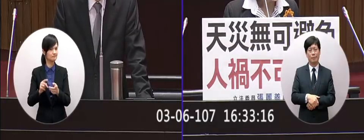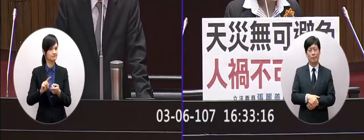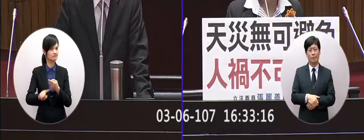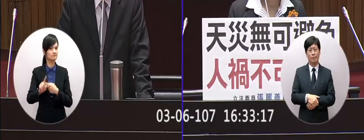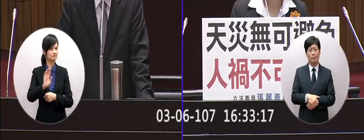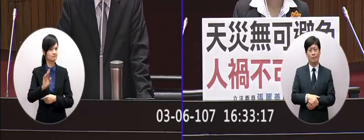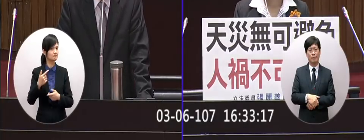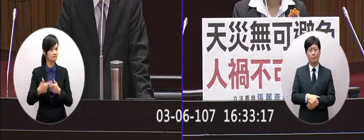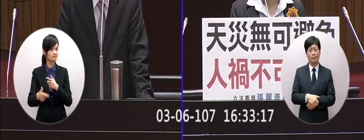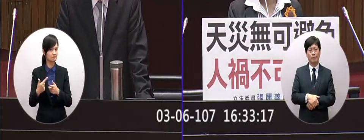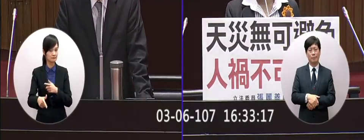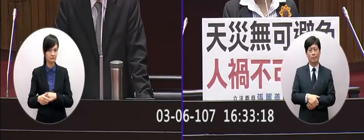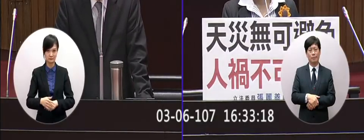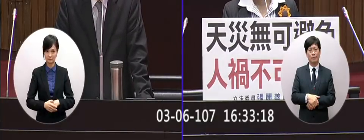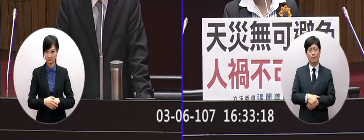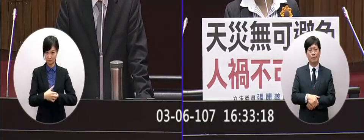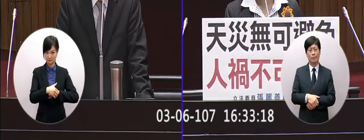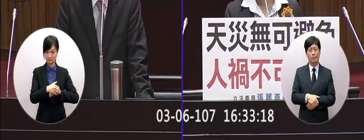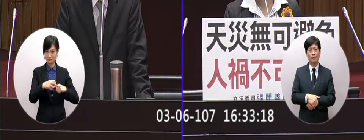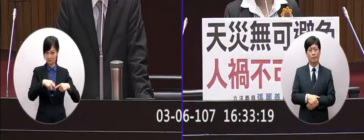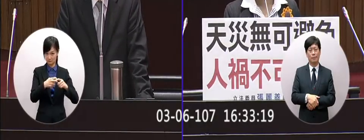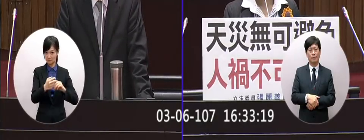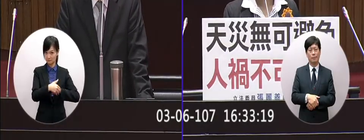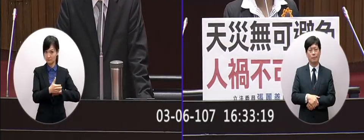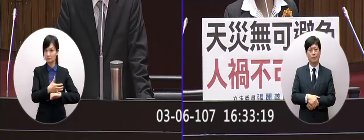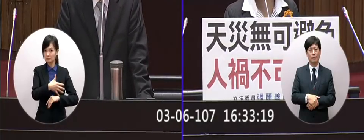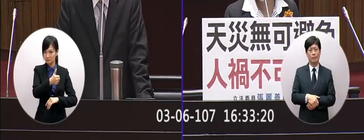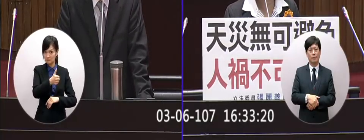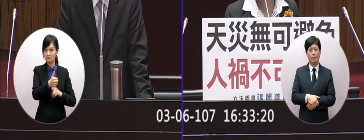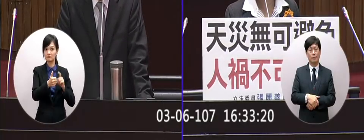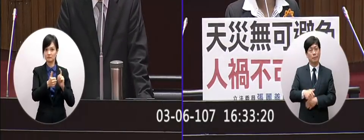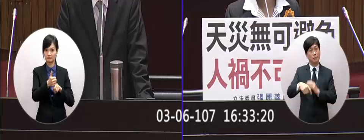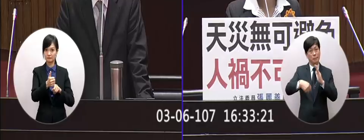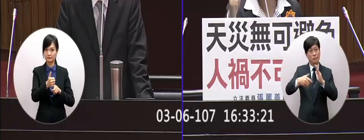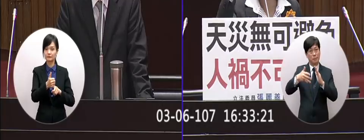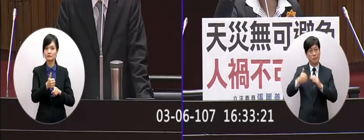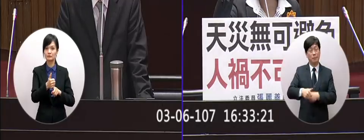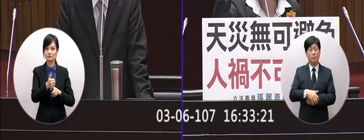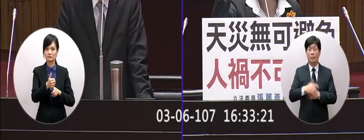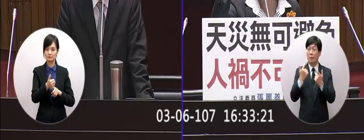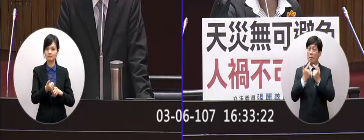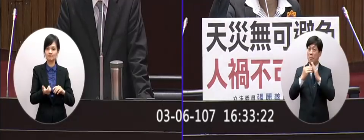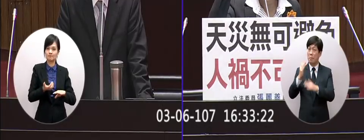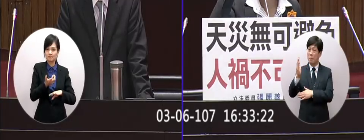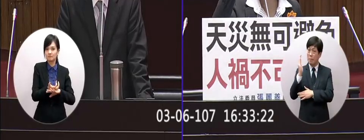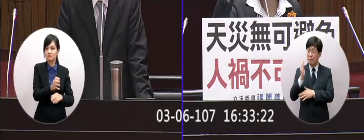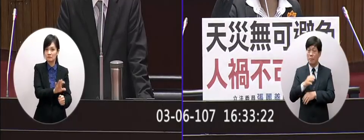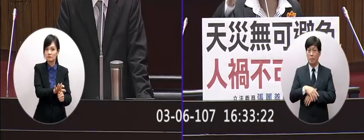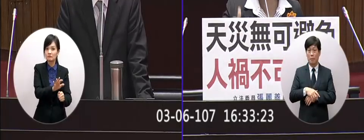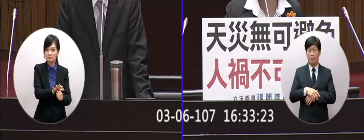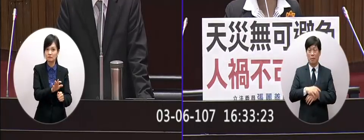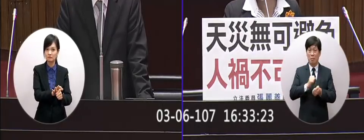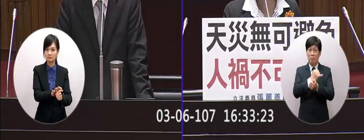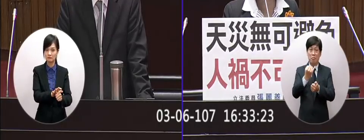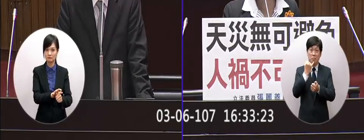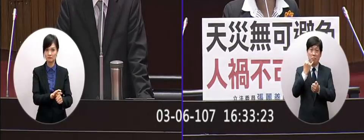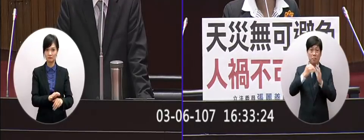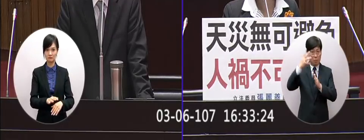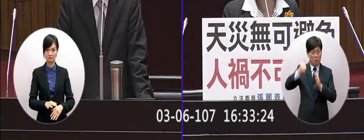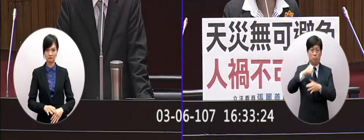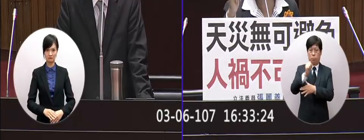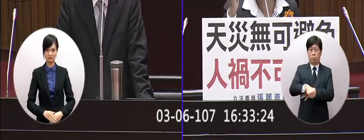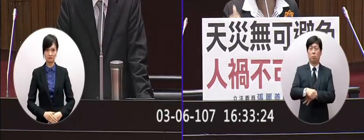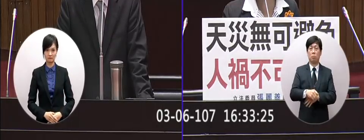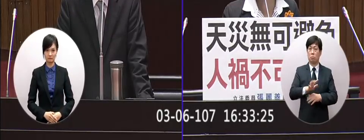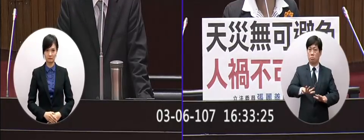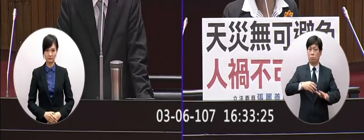想这个李县长啊，也可以说是基于这个 台北市政府，柯文哲都愿意承担，